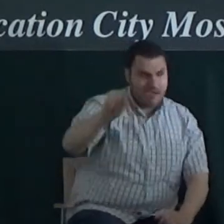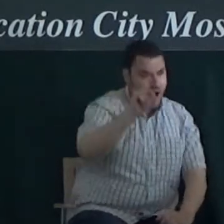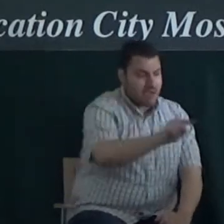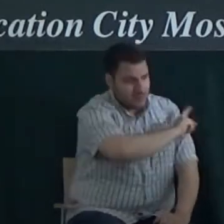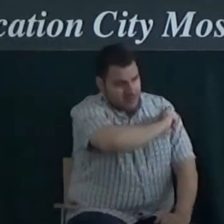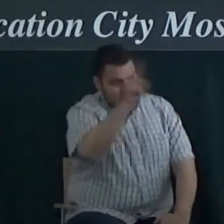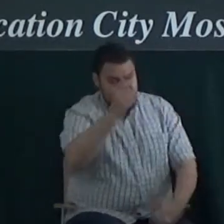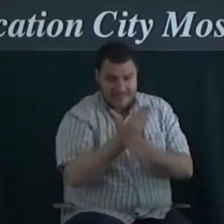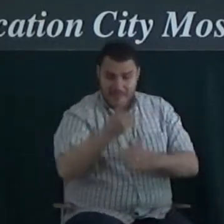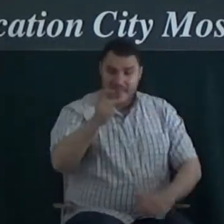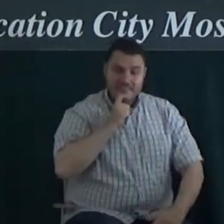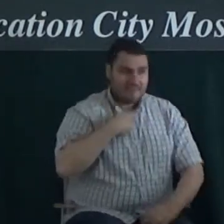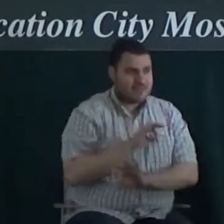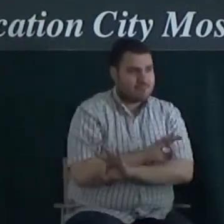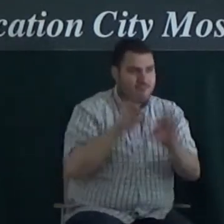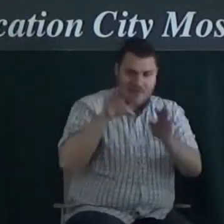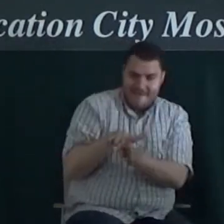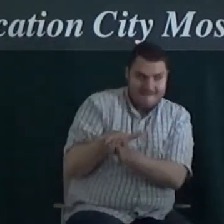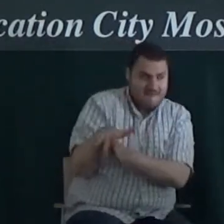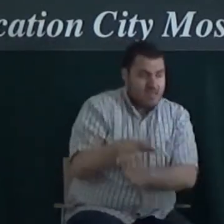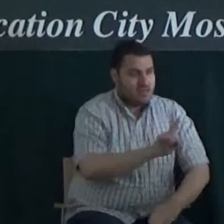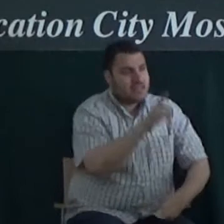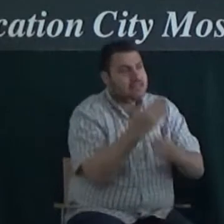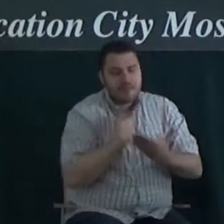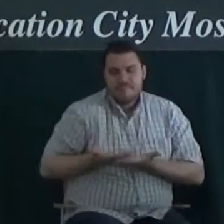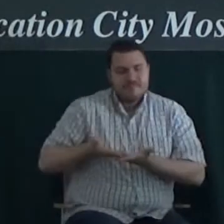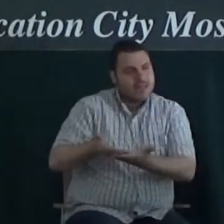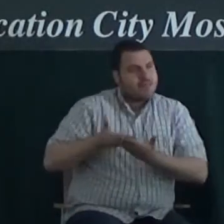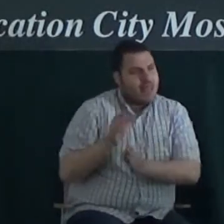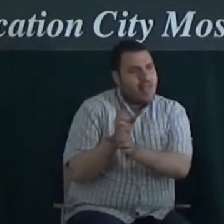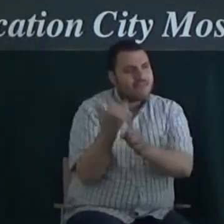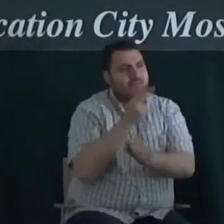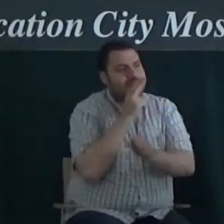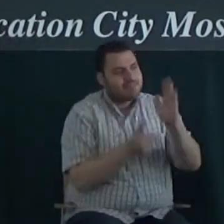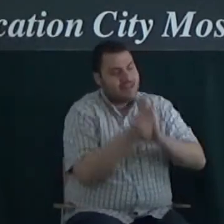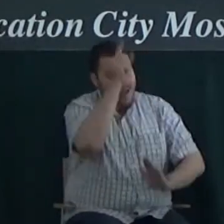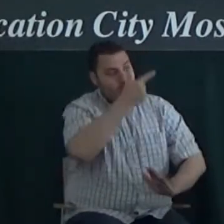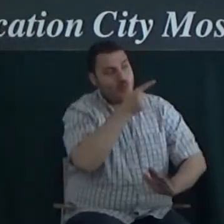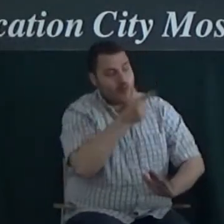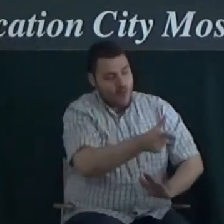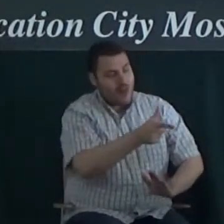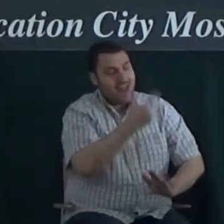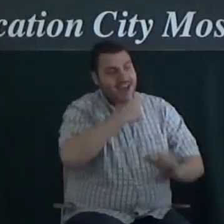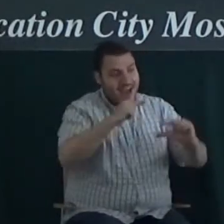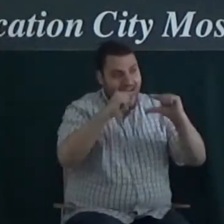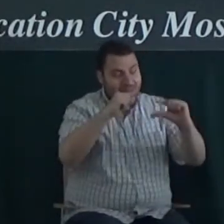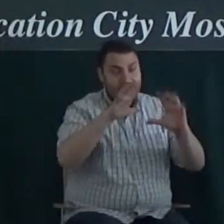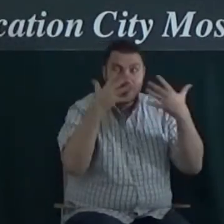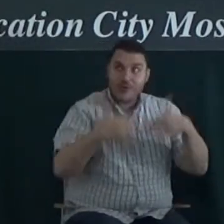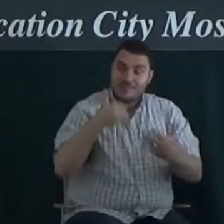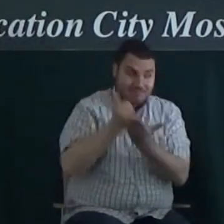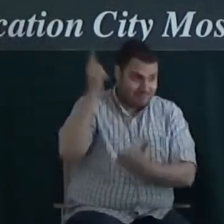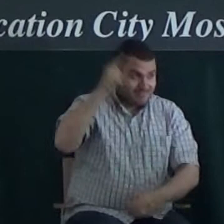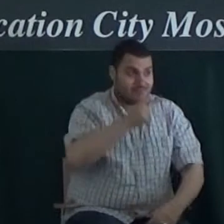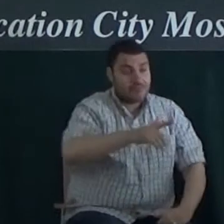منه، بل أمره الله تعالى بالإحسان إليه. قال الله تعالى في الحديث القدسي: يا عبادي إني